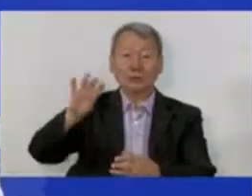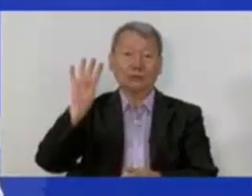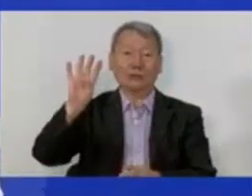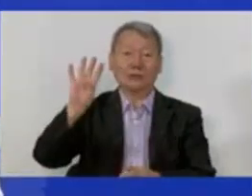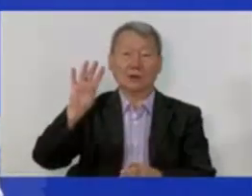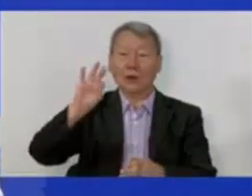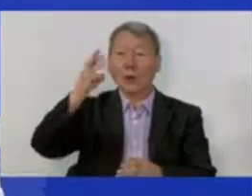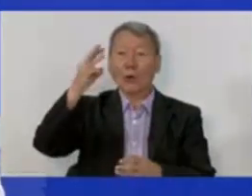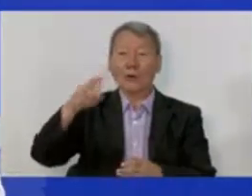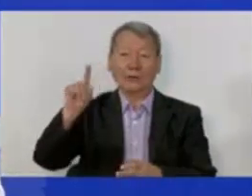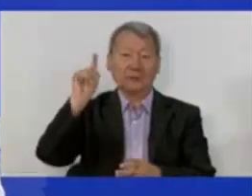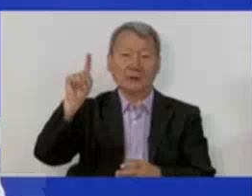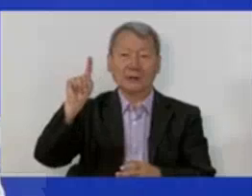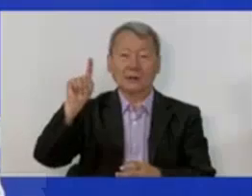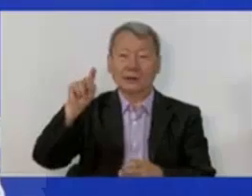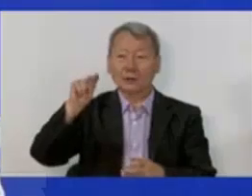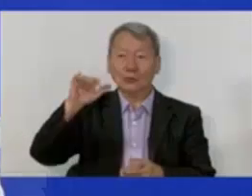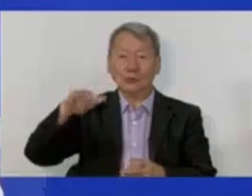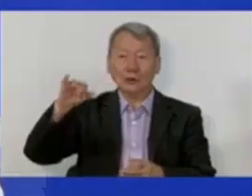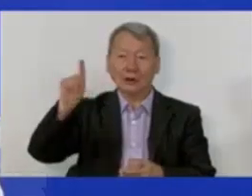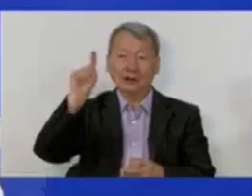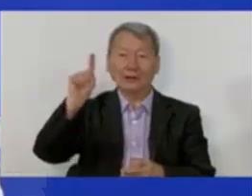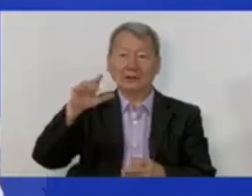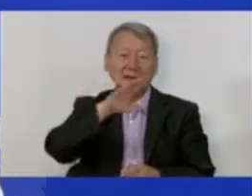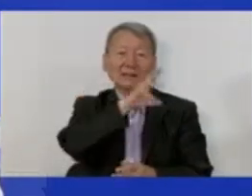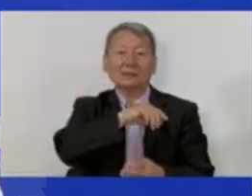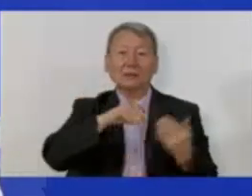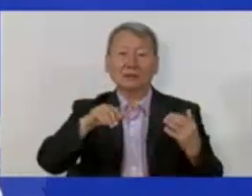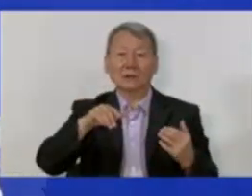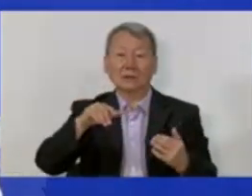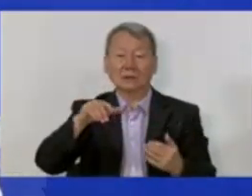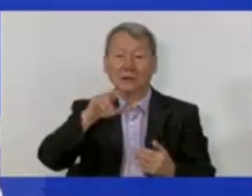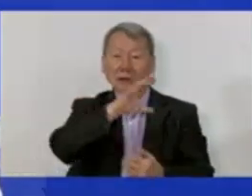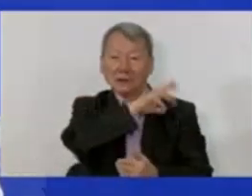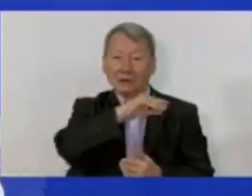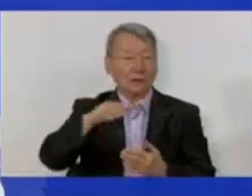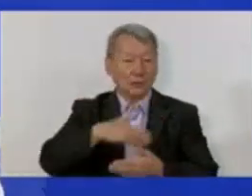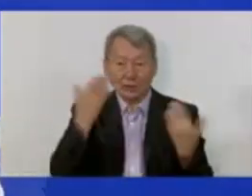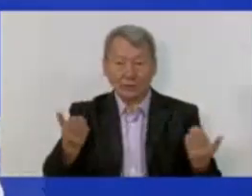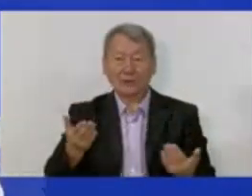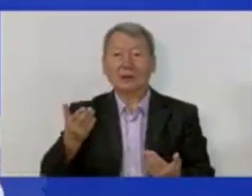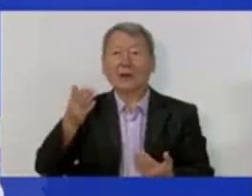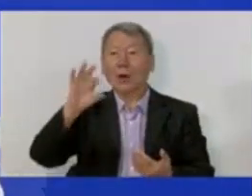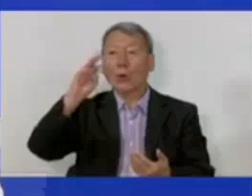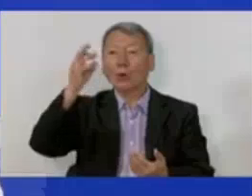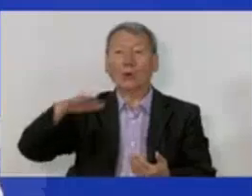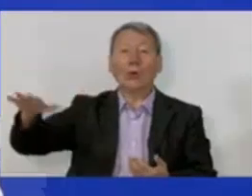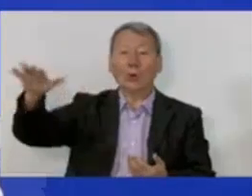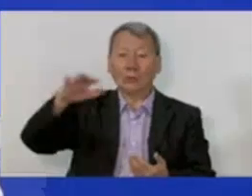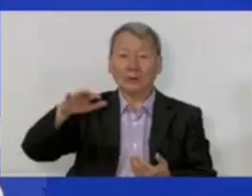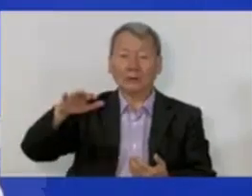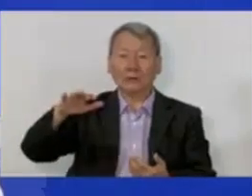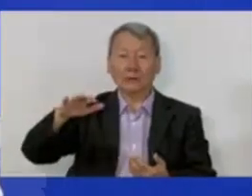4, Ош шаарында 1, Чүй облысында 1, Ысык Көл облысында учурлар қатталған жоқ. Ош